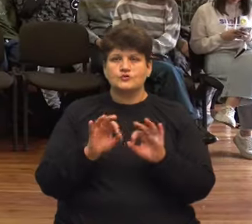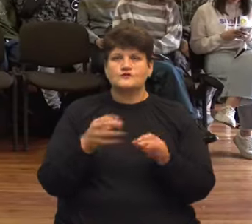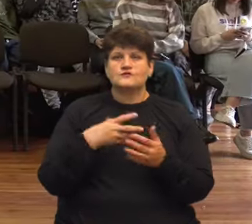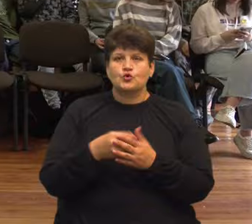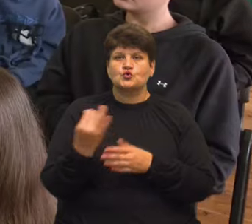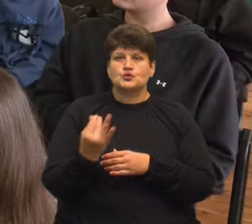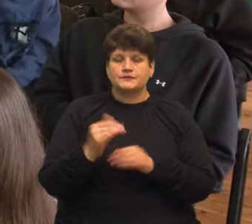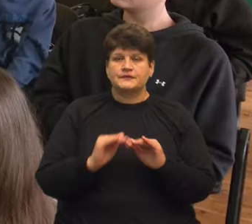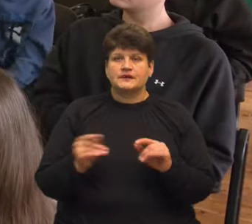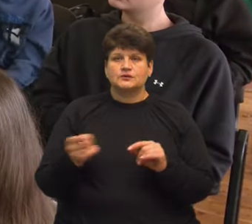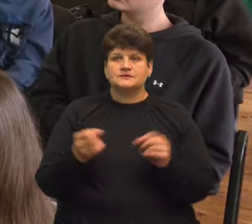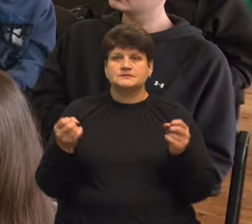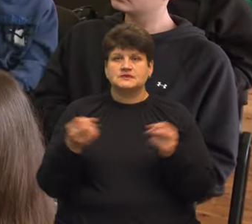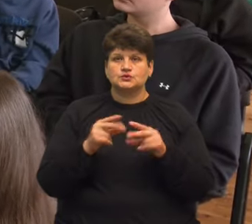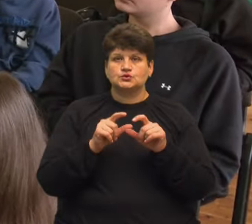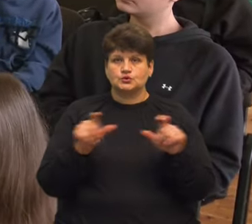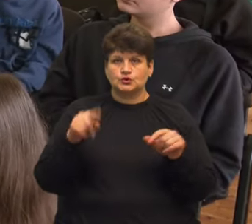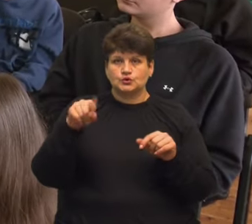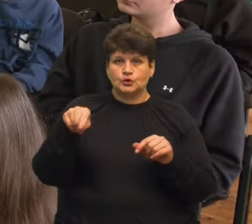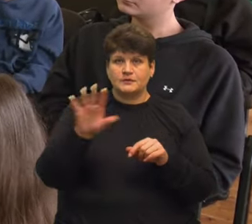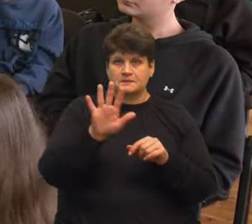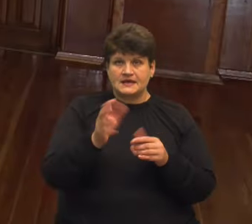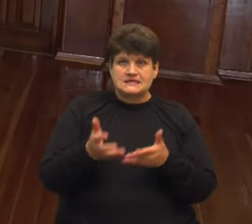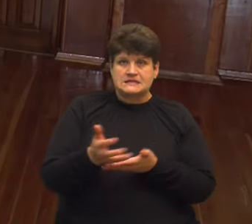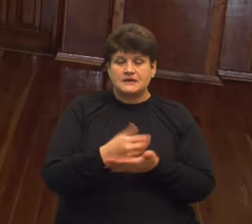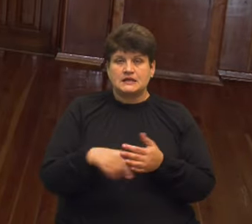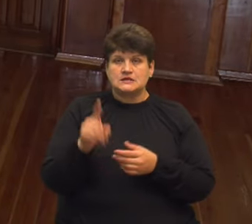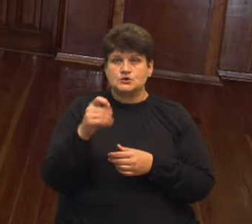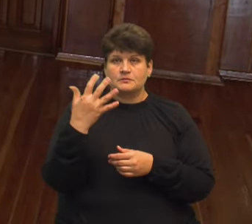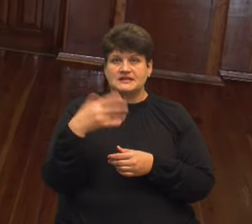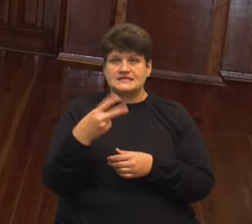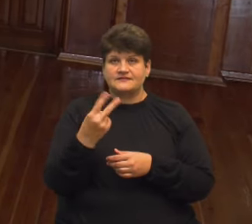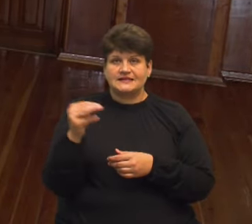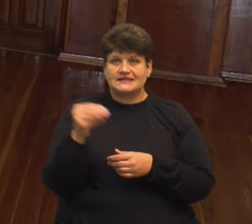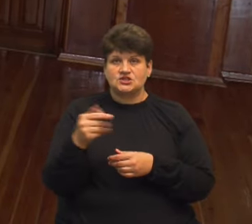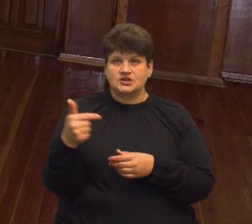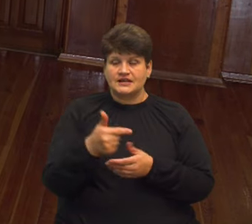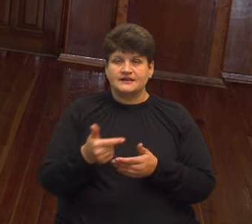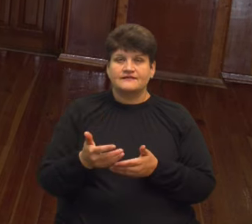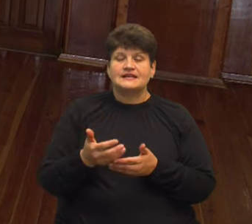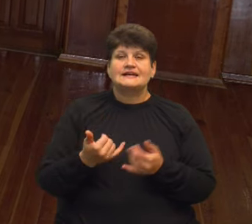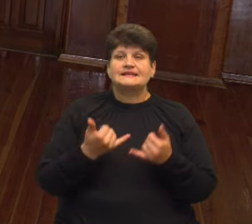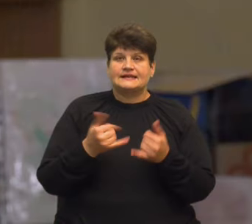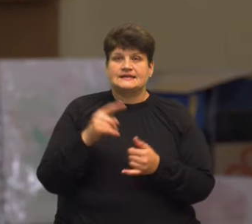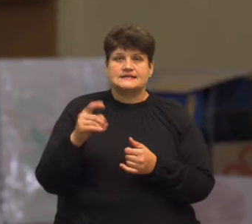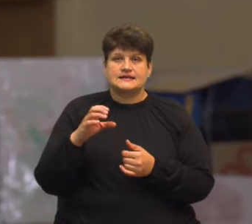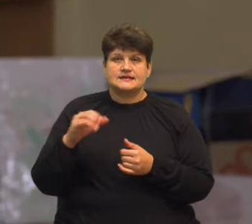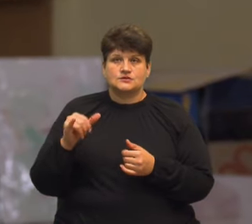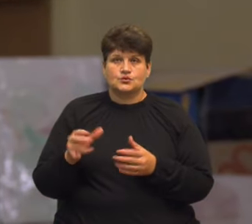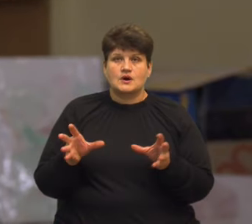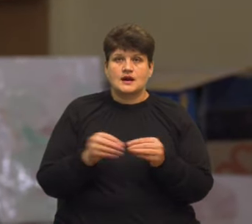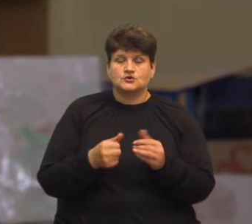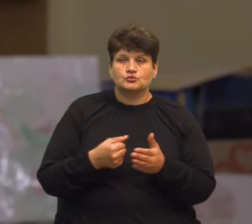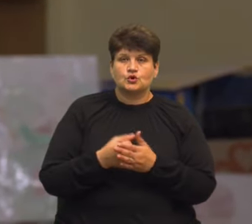Учні Тернопільської спеціалізованої школи номер 5 зібрали 152 тисячі гривень для ЗСУ на ярмарку «Разом до перемоги»,